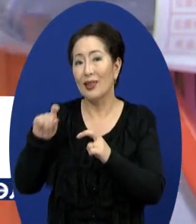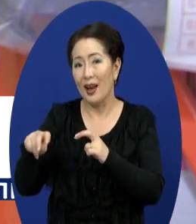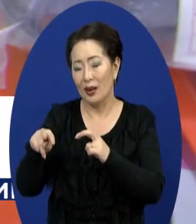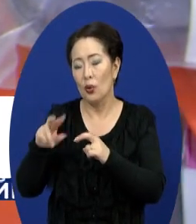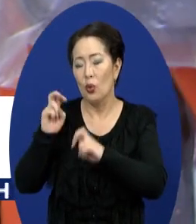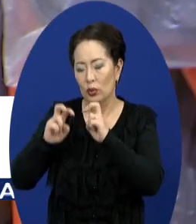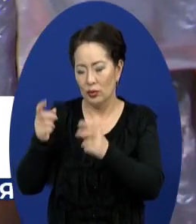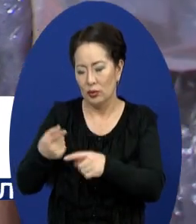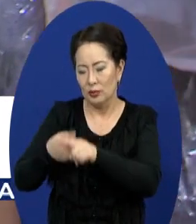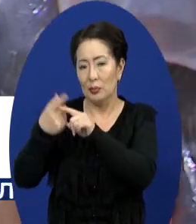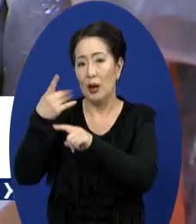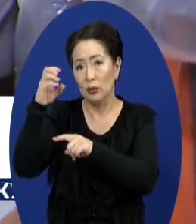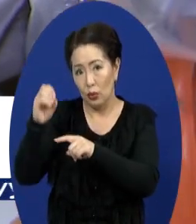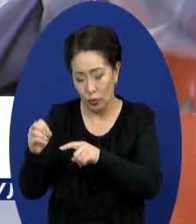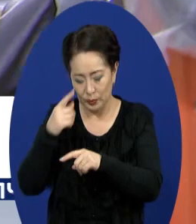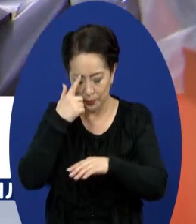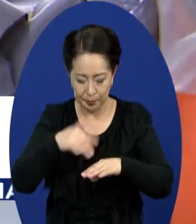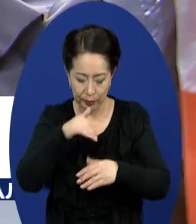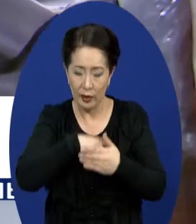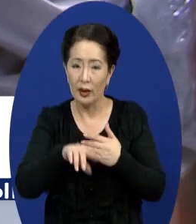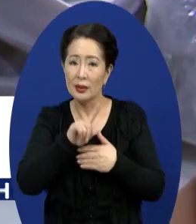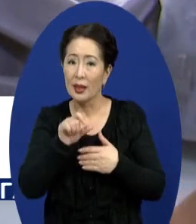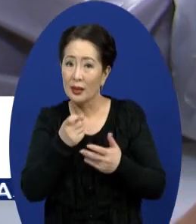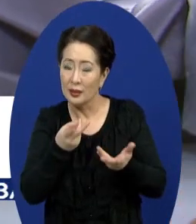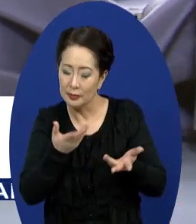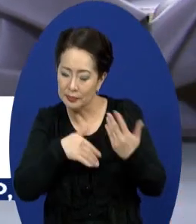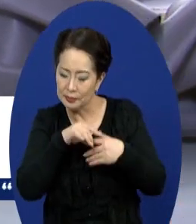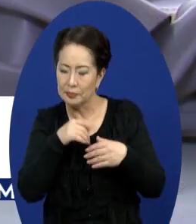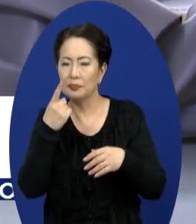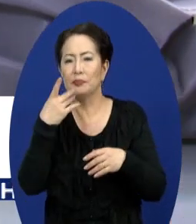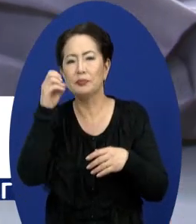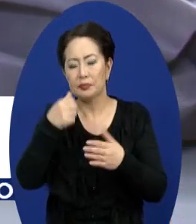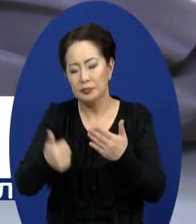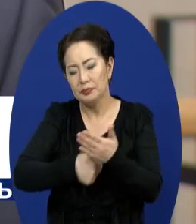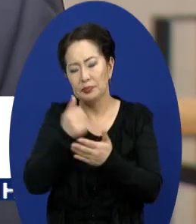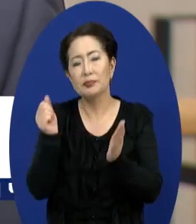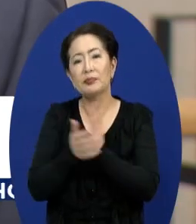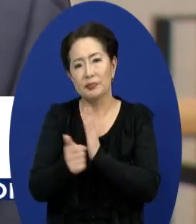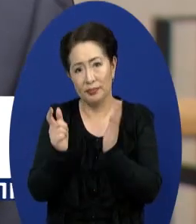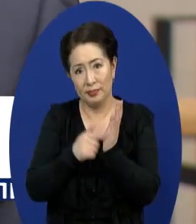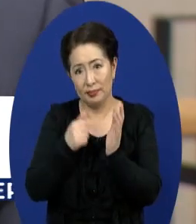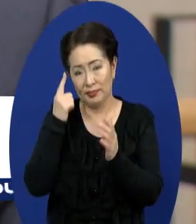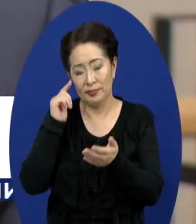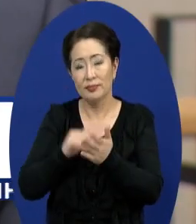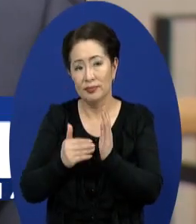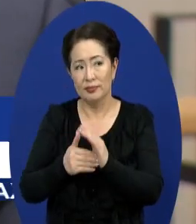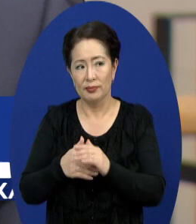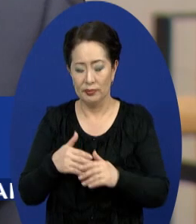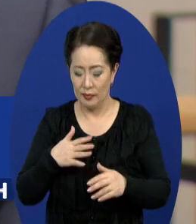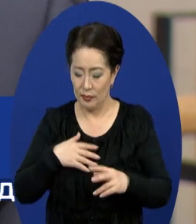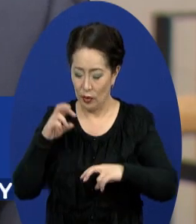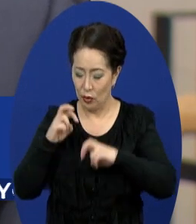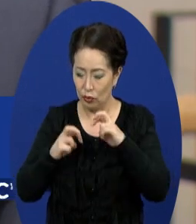за дотоодын зах зээлийн 15% хангах чадамжтай болохоор төлөвлөжээ. Оюутны үйлдвэрийн хувьд бол яг одоо